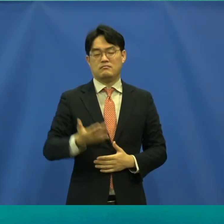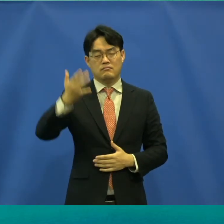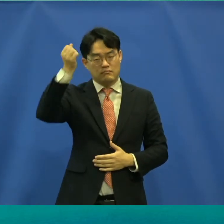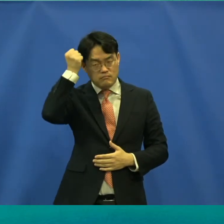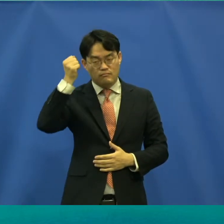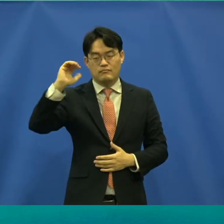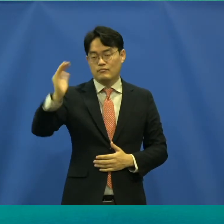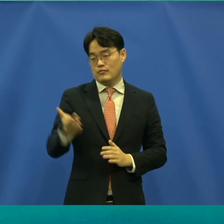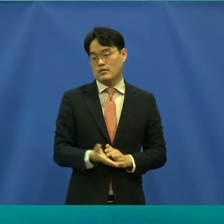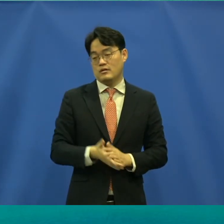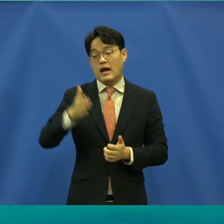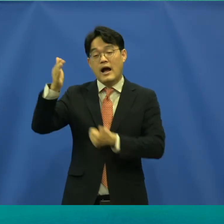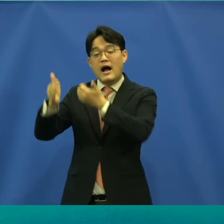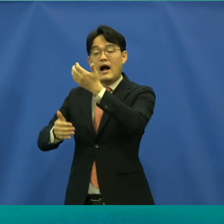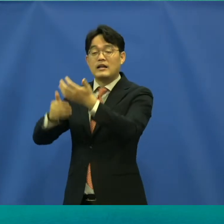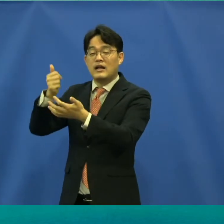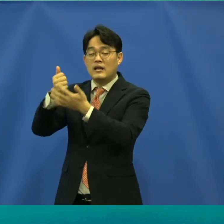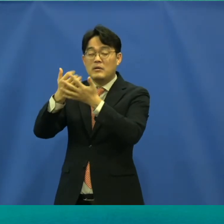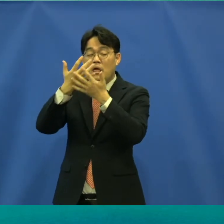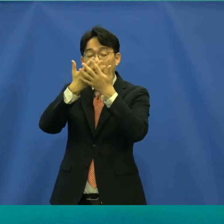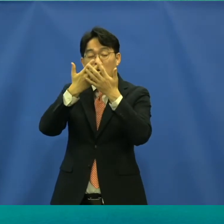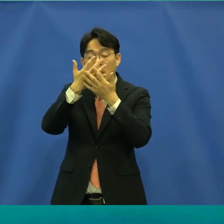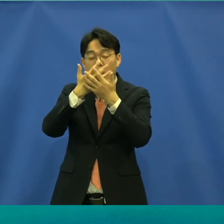하나님은 흐릿하게 말씀하지 않습니다.